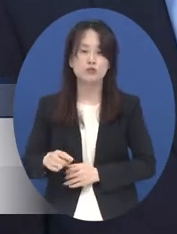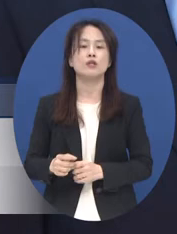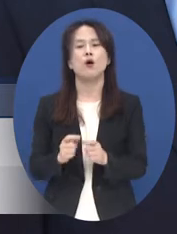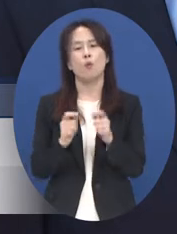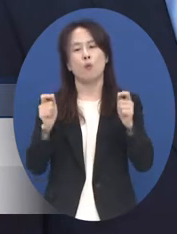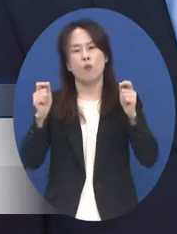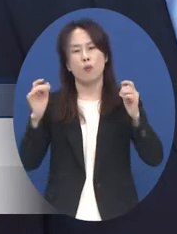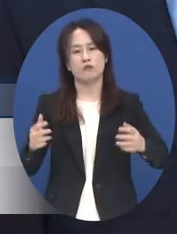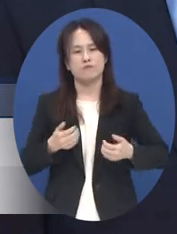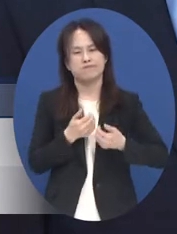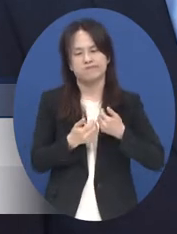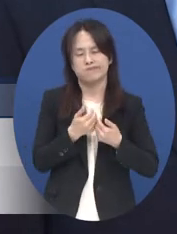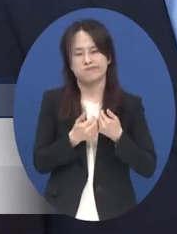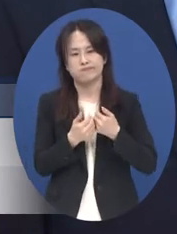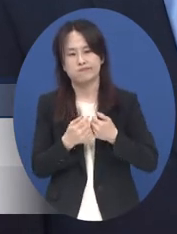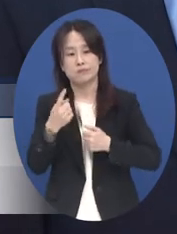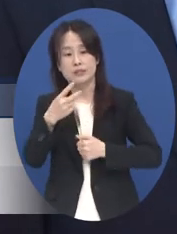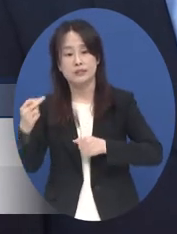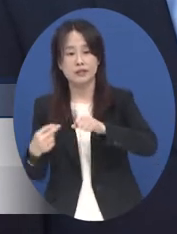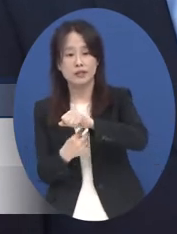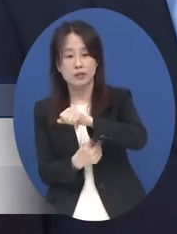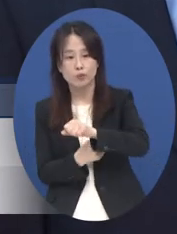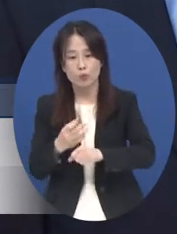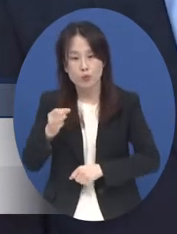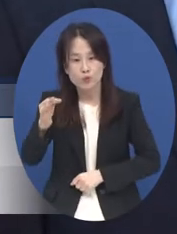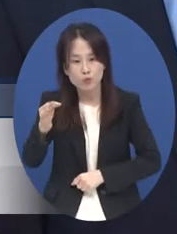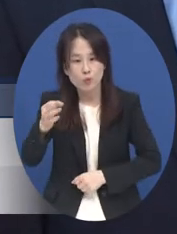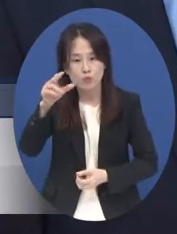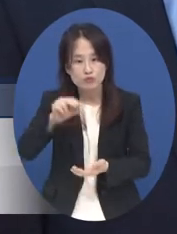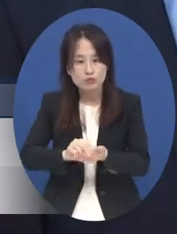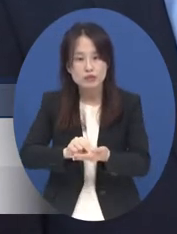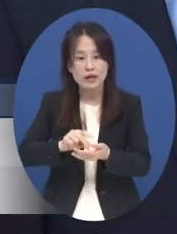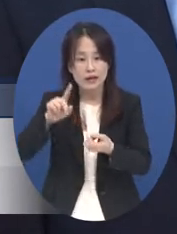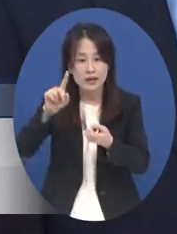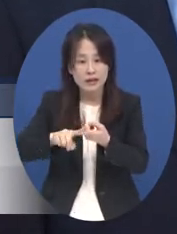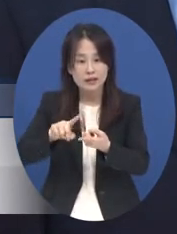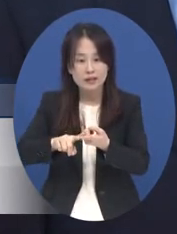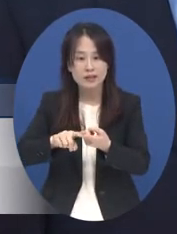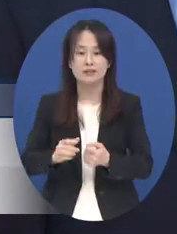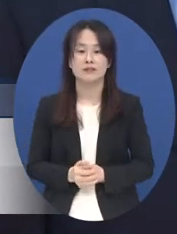기간 갈등을 겪어온 일산대교 통행료 문제와 관련해서